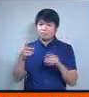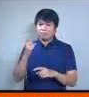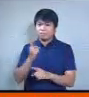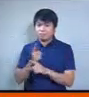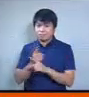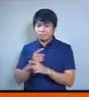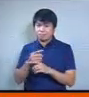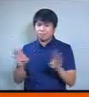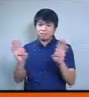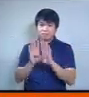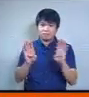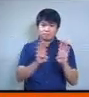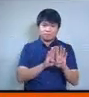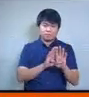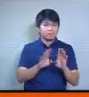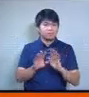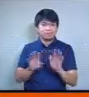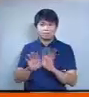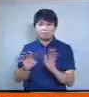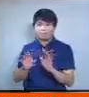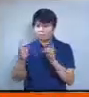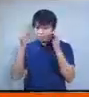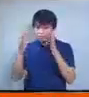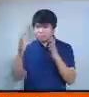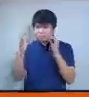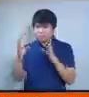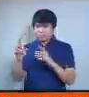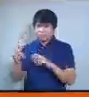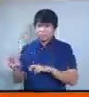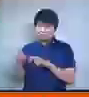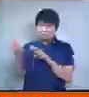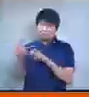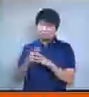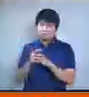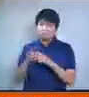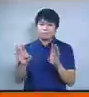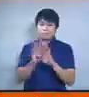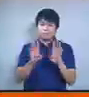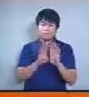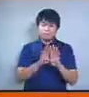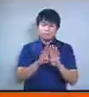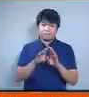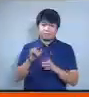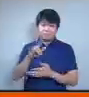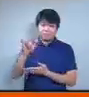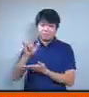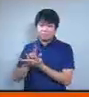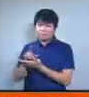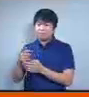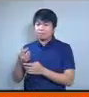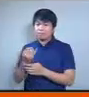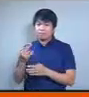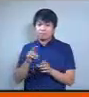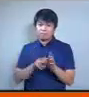na makipagsapalaran, huwag na makipagpatintero sa bagyo. Pero kahit kagabi pa inanunsyo ang pagsasara ng paliparan, may ilang pasahero pa rin nagpunta